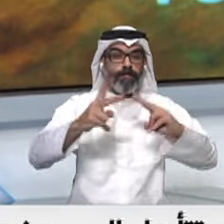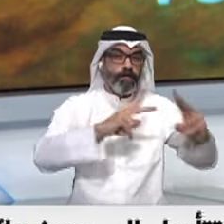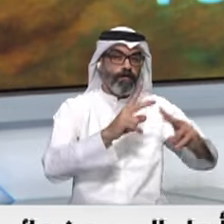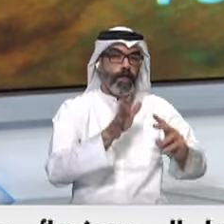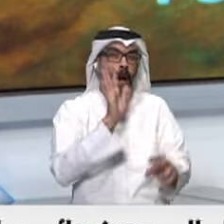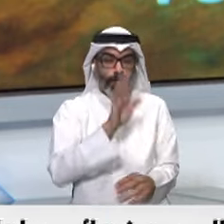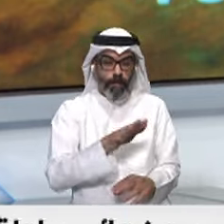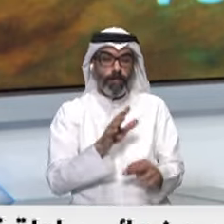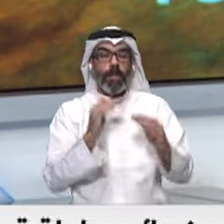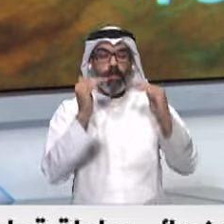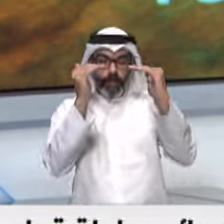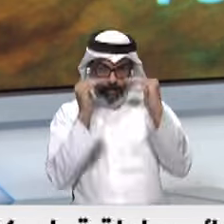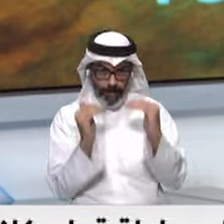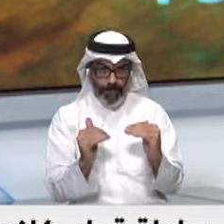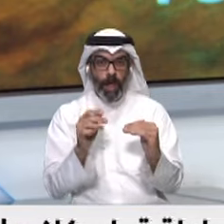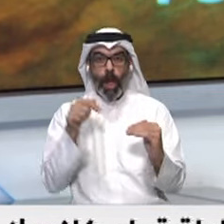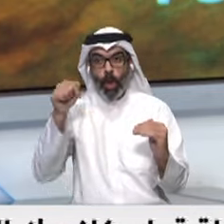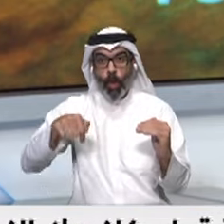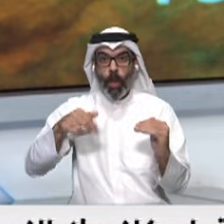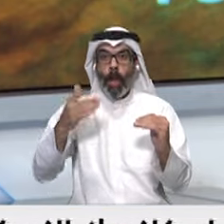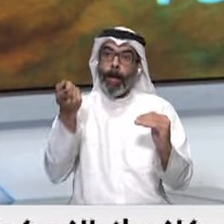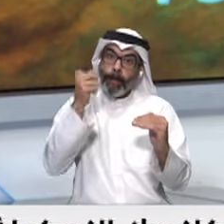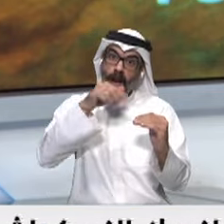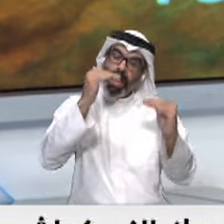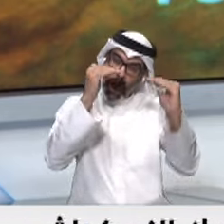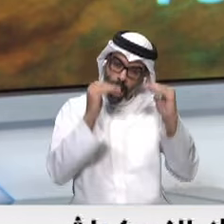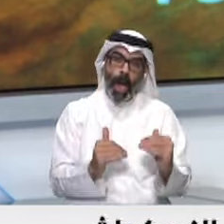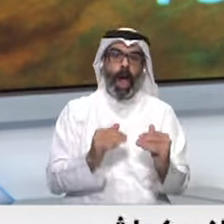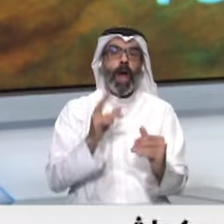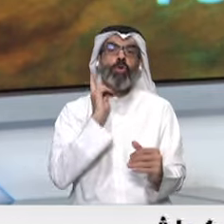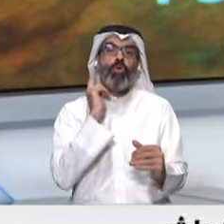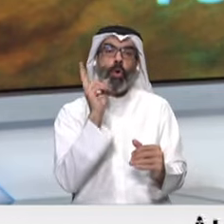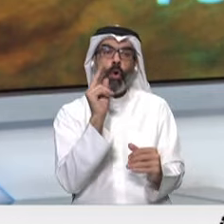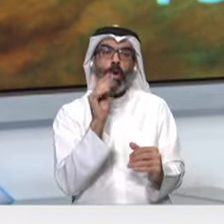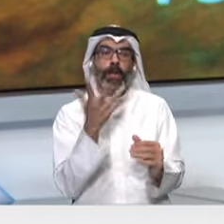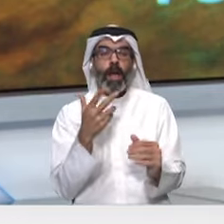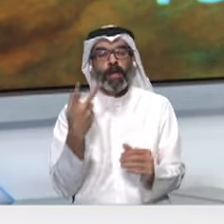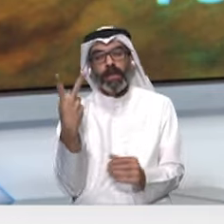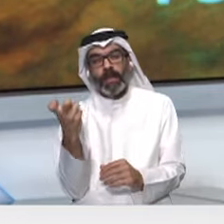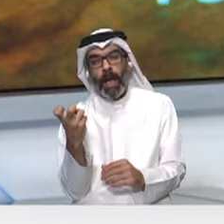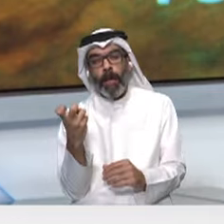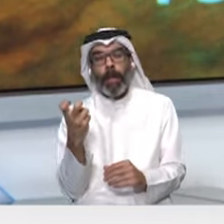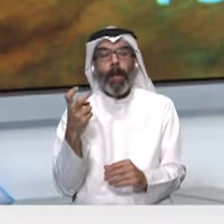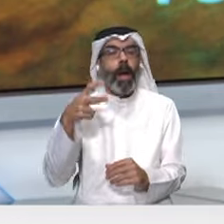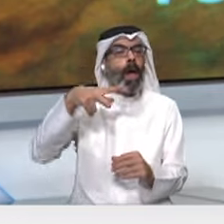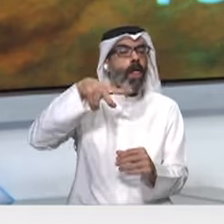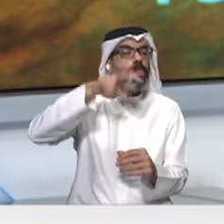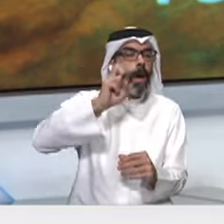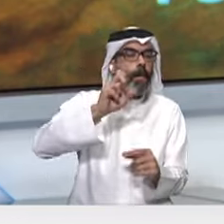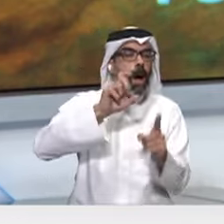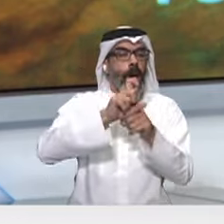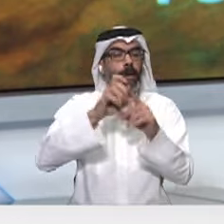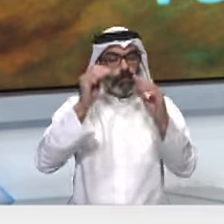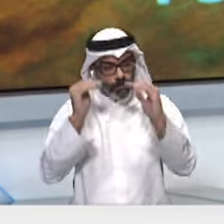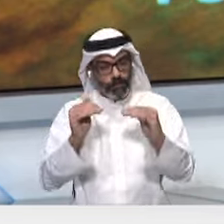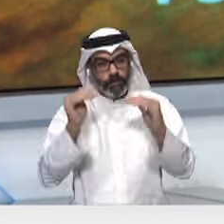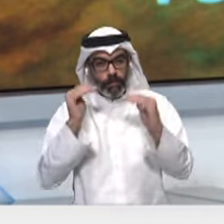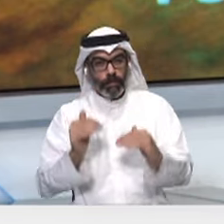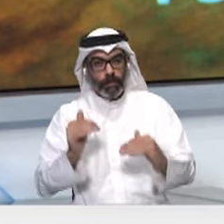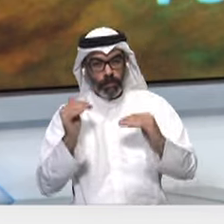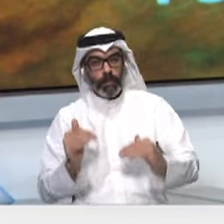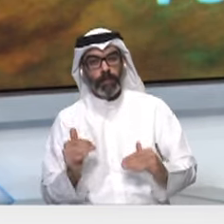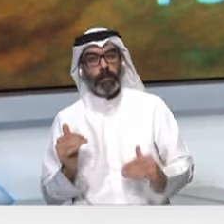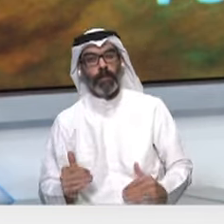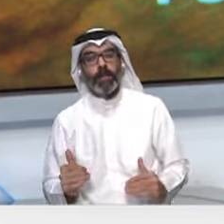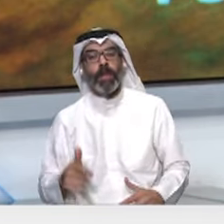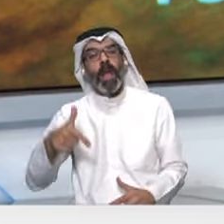باذن الله اقل من اليوم تدريجيا راح تتراجع راح تتراوح ما بين الس الى 80 وتدريجيا تتراجع باذن الله بعد ذلك